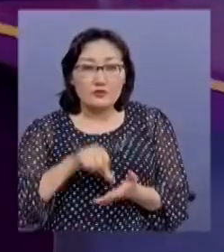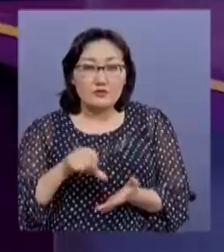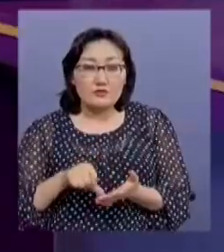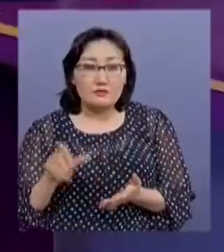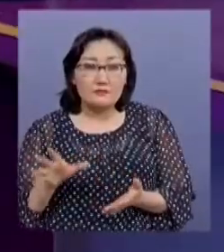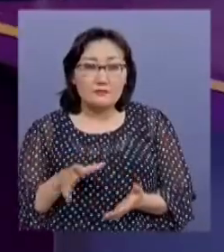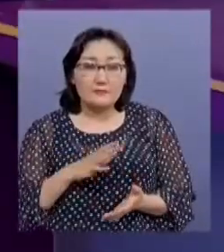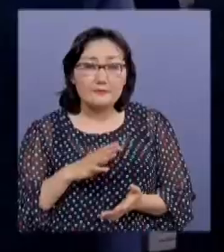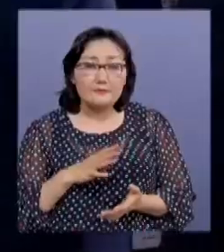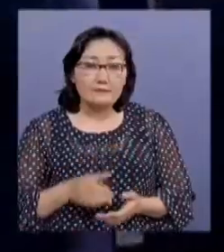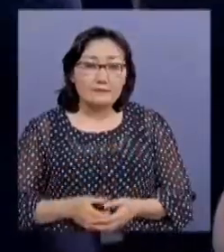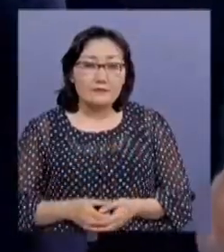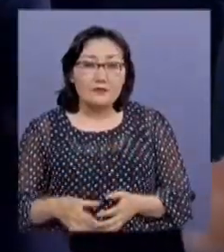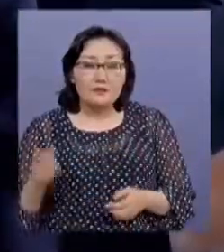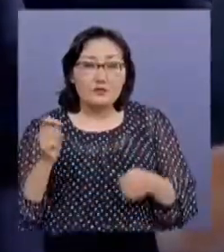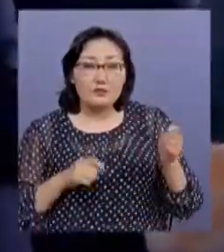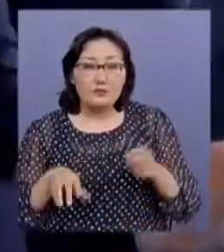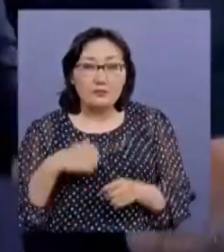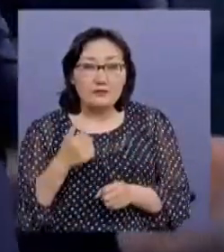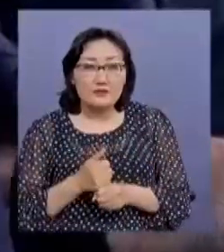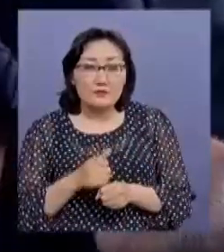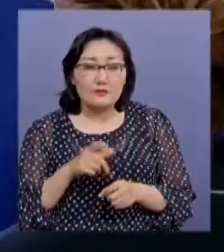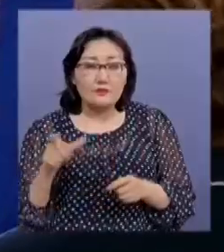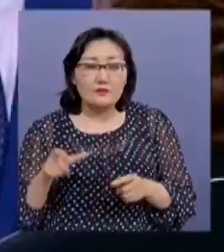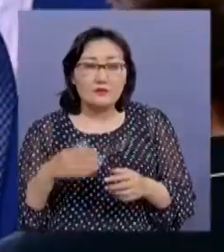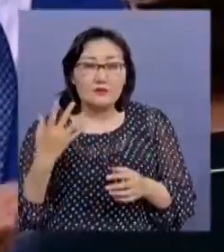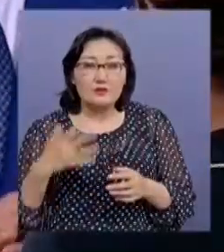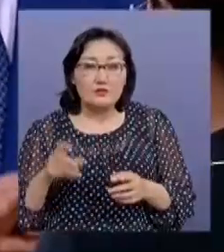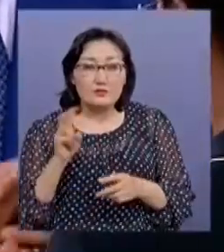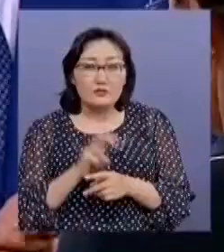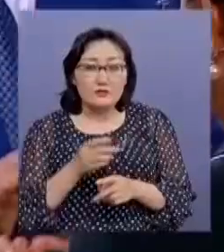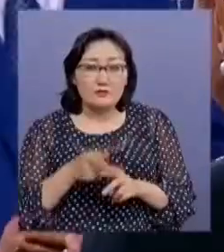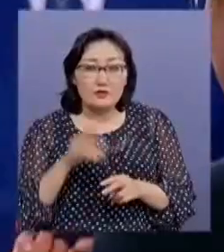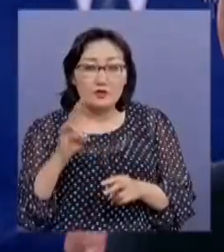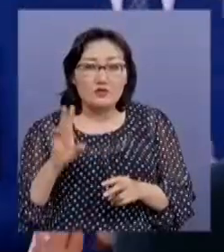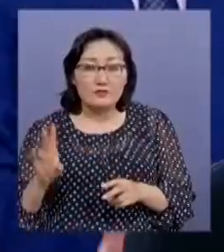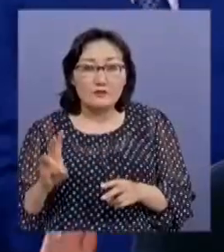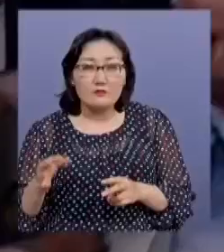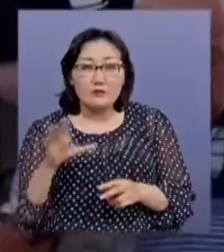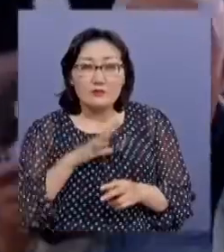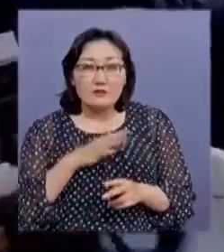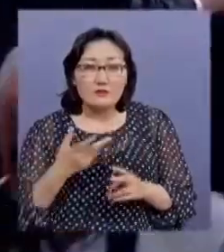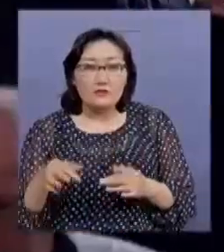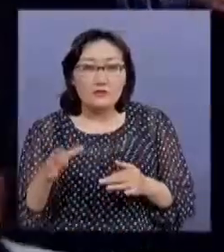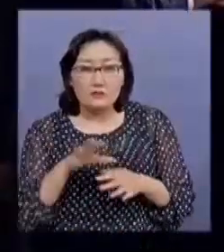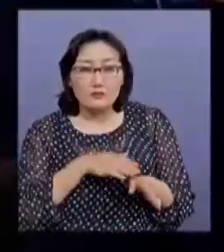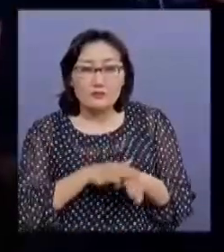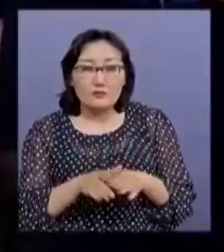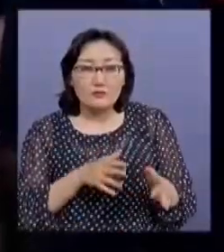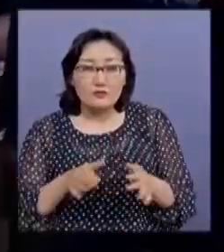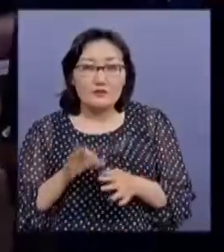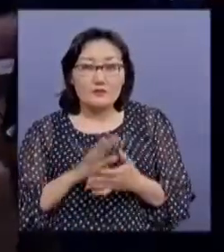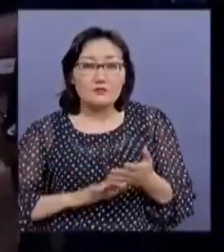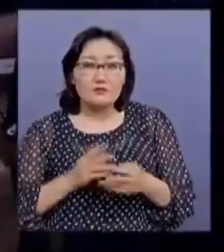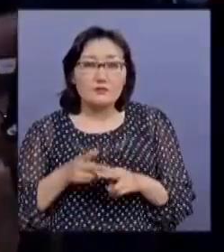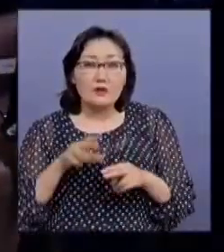жиналды. Жиынның басты кейіпкері ел билігін 50 жасына жетпей қолғалған Нұрсұлтан Назарбаев болса, оның жасаған жұмысын жалғастырушы.